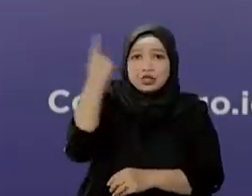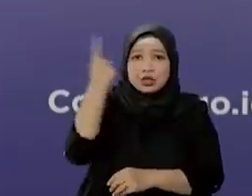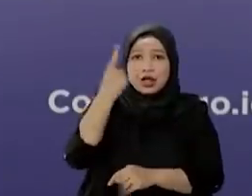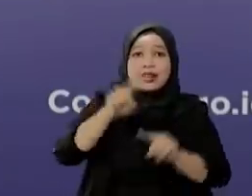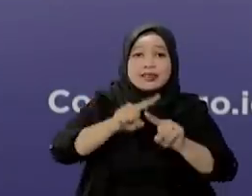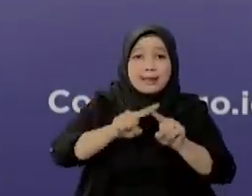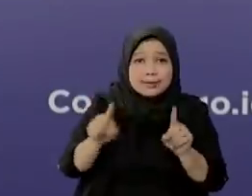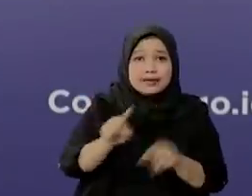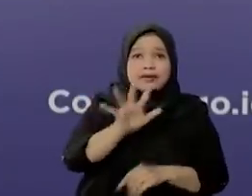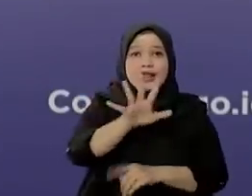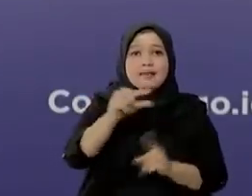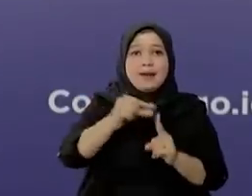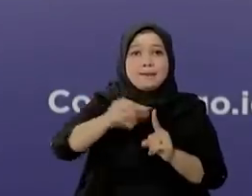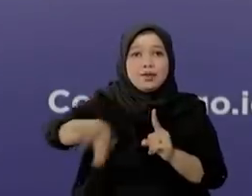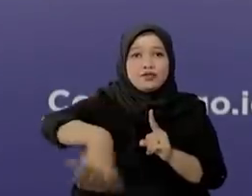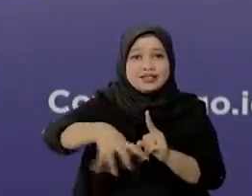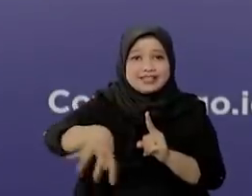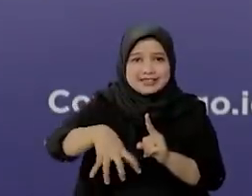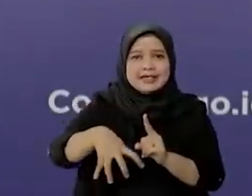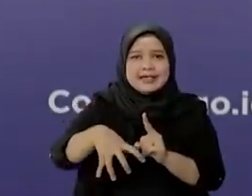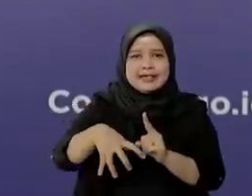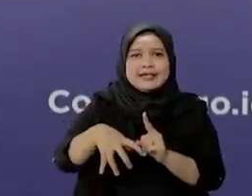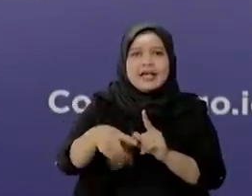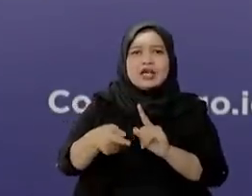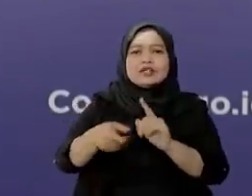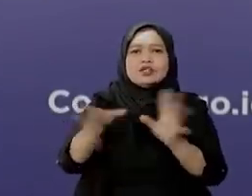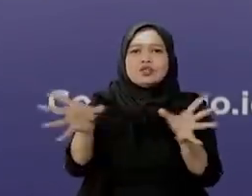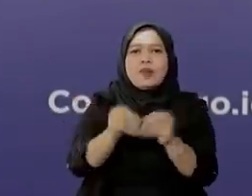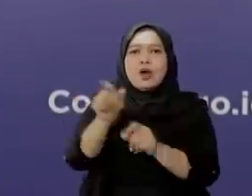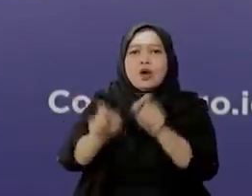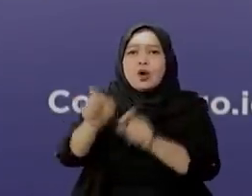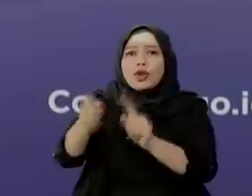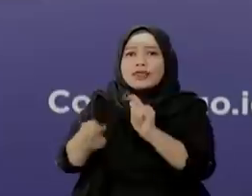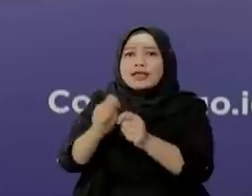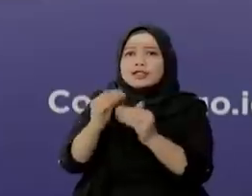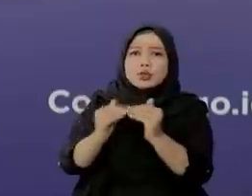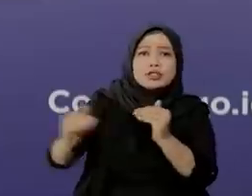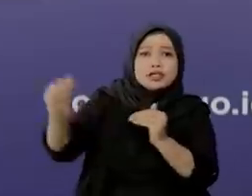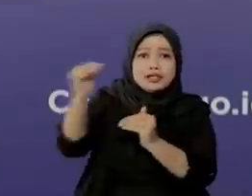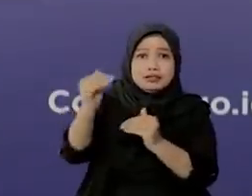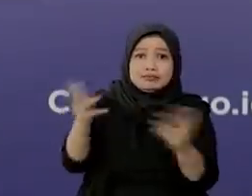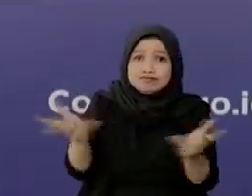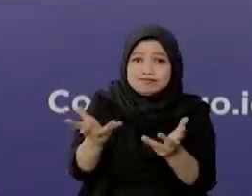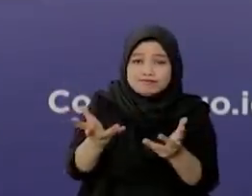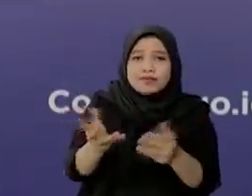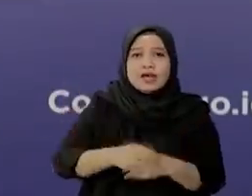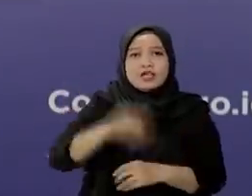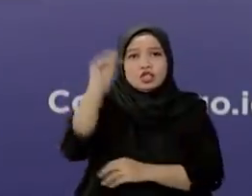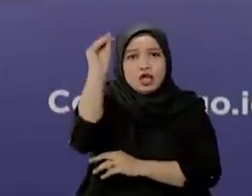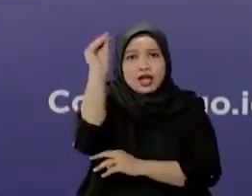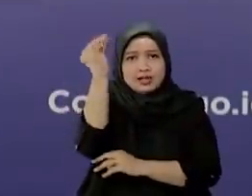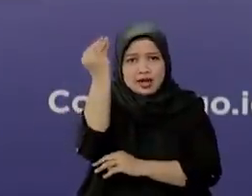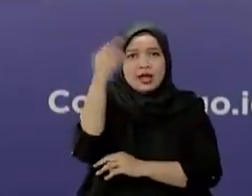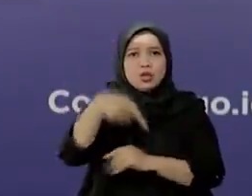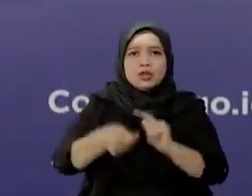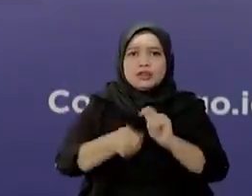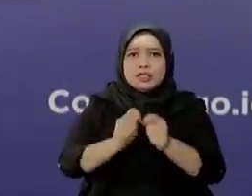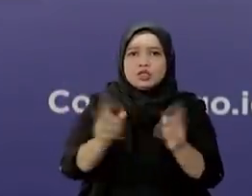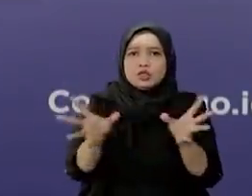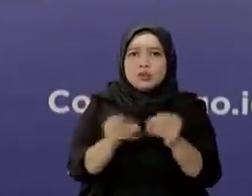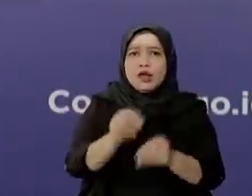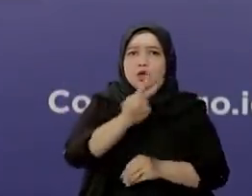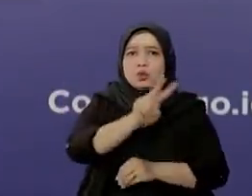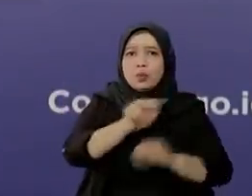provinsi yang angka testingnya cukup tinggi diantaranya DKI telah melakukan tes sebanyak